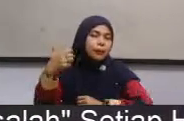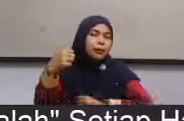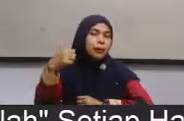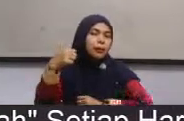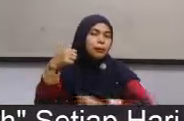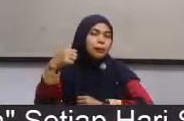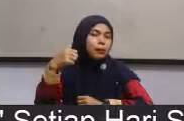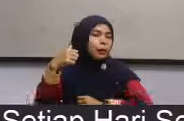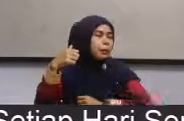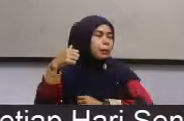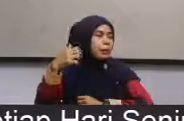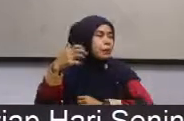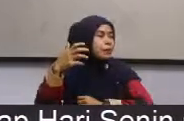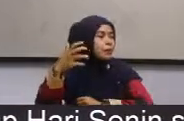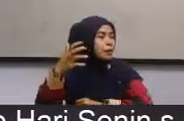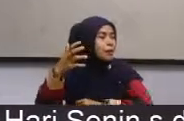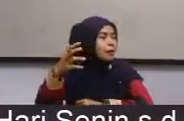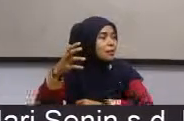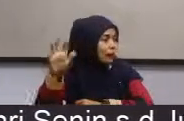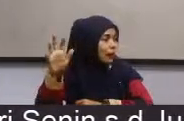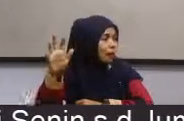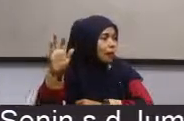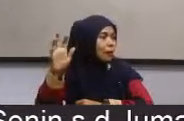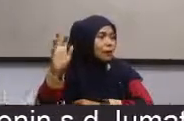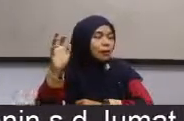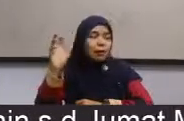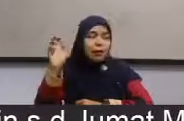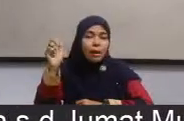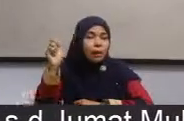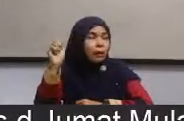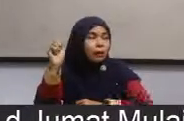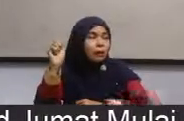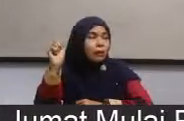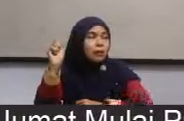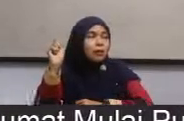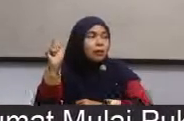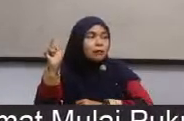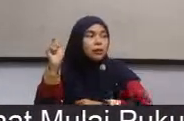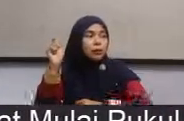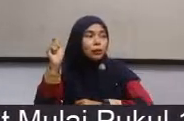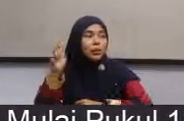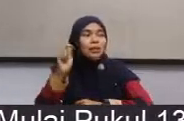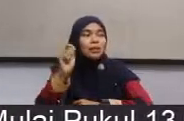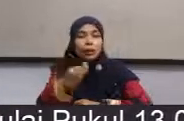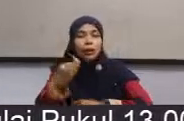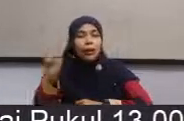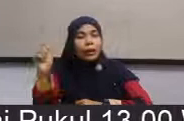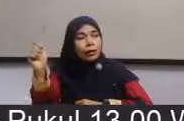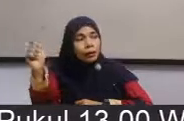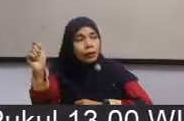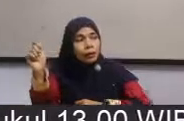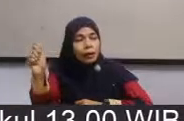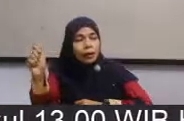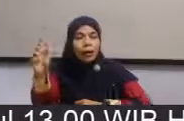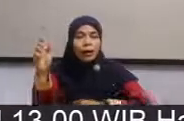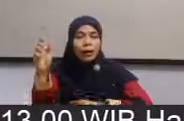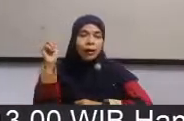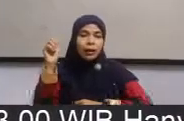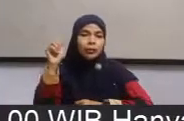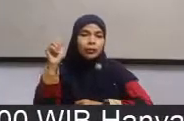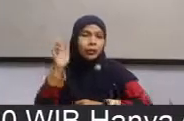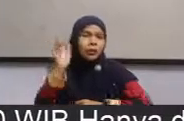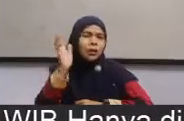di dalam negeri per kompetensinya secara sehat yang tidak apa tidak saling menjatuhkan satu dengan yang